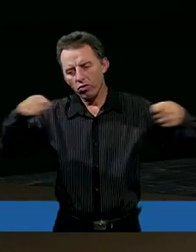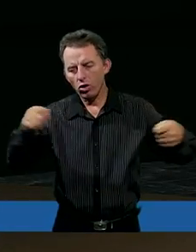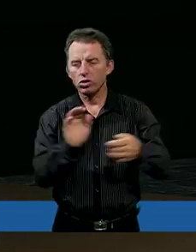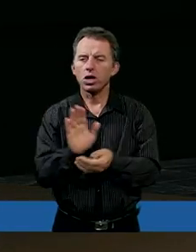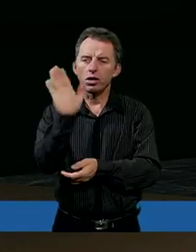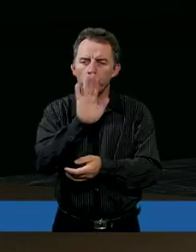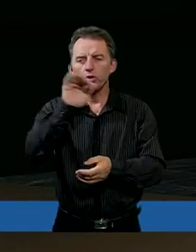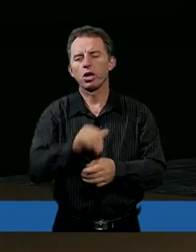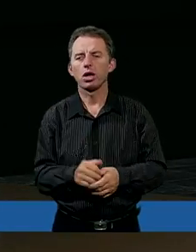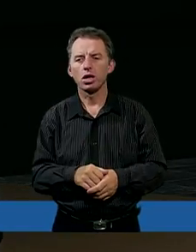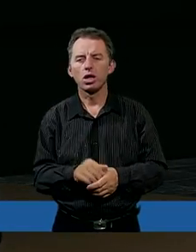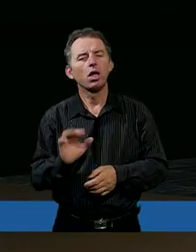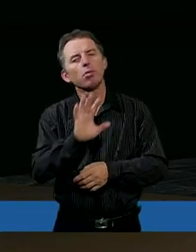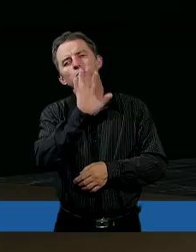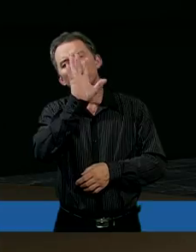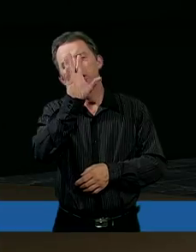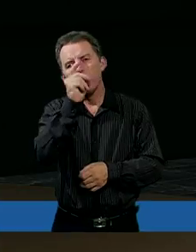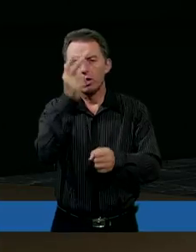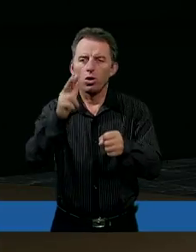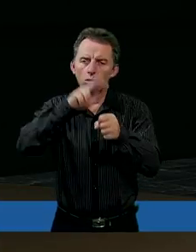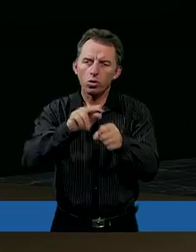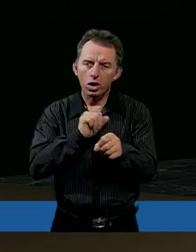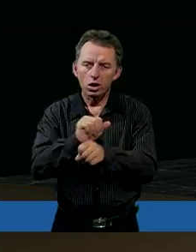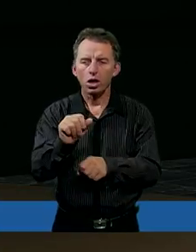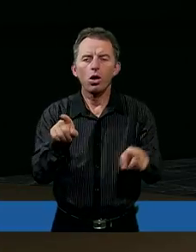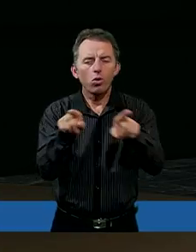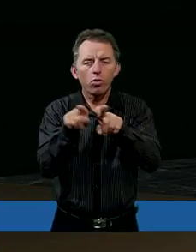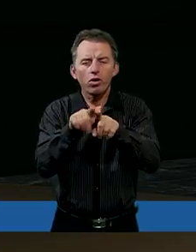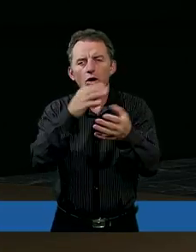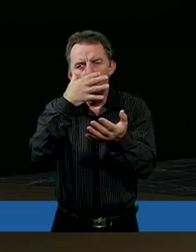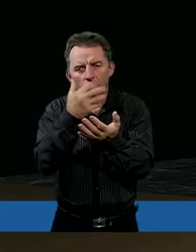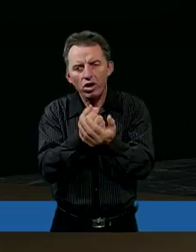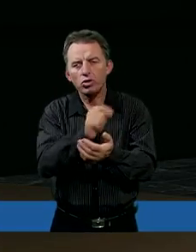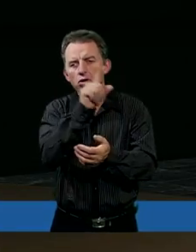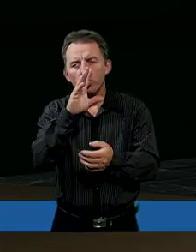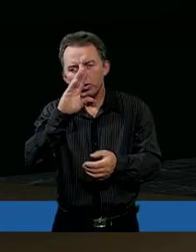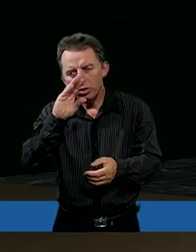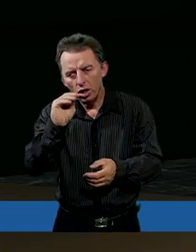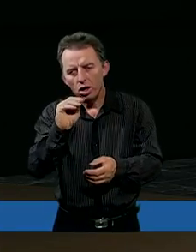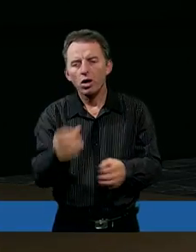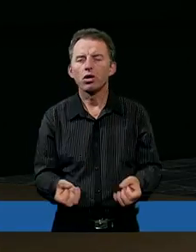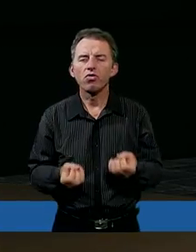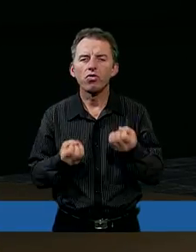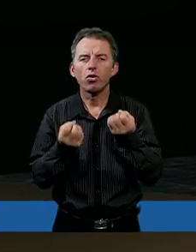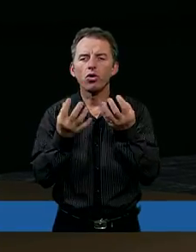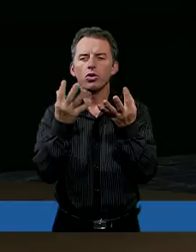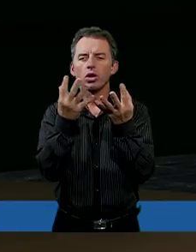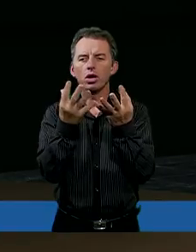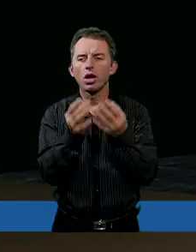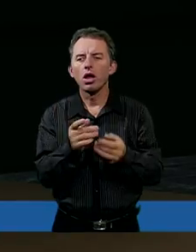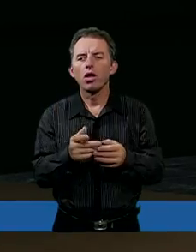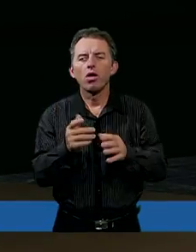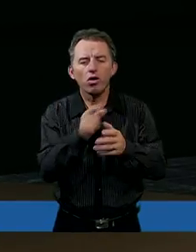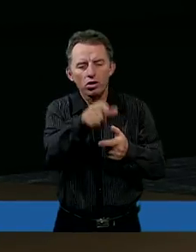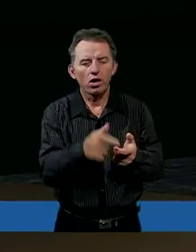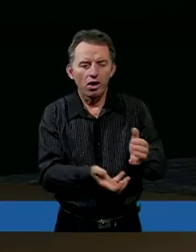Bożych, piękno, które jest, to równocześnie świadczy, że ten Stwórca wywiódł ze